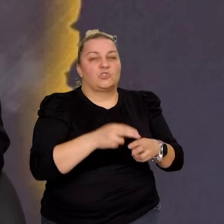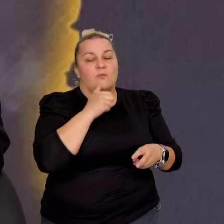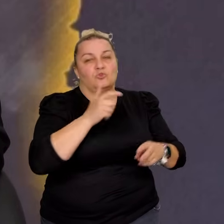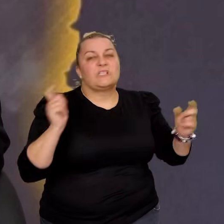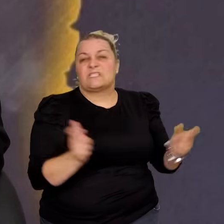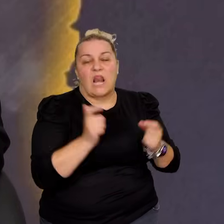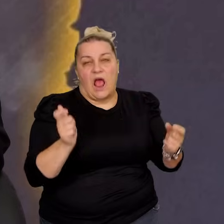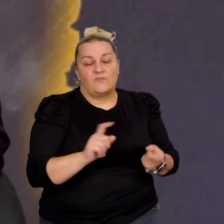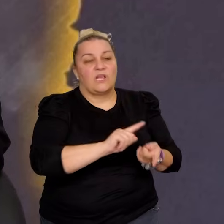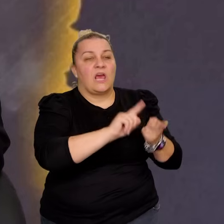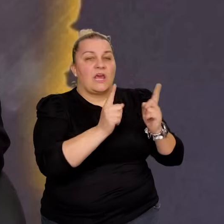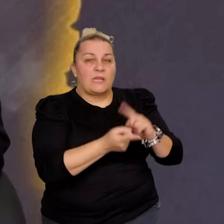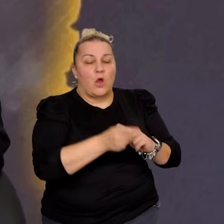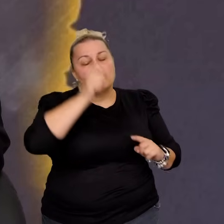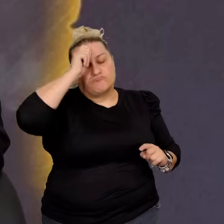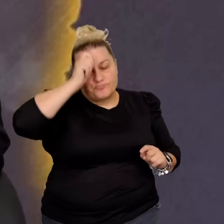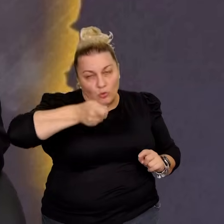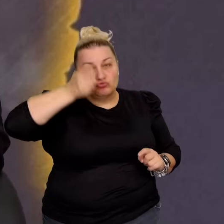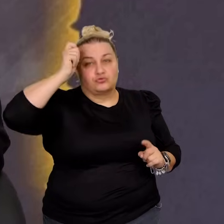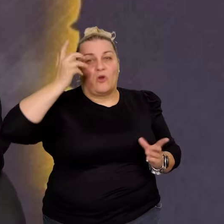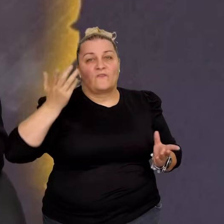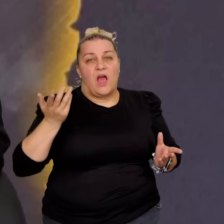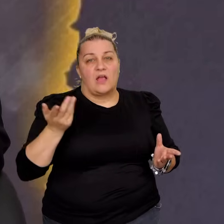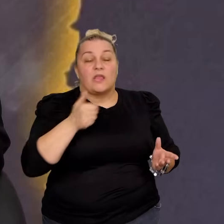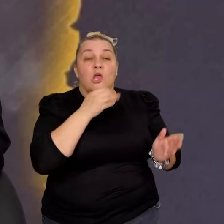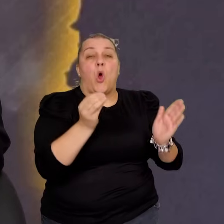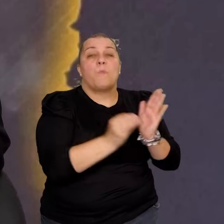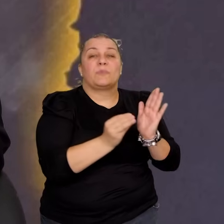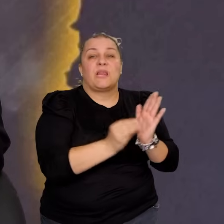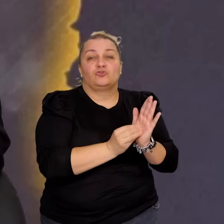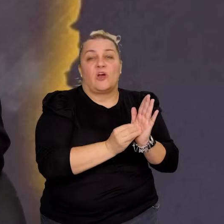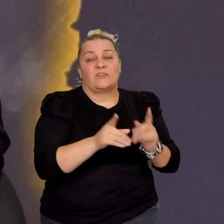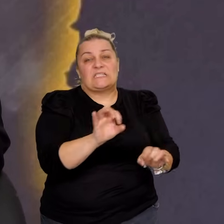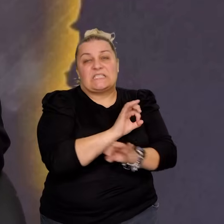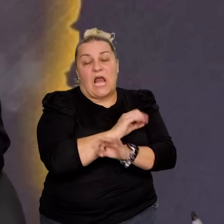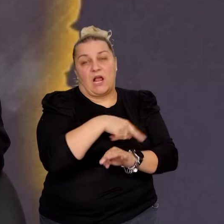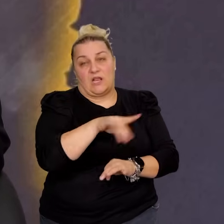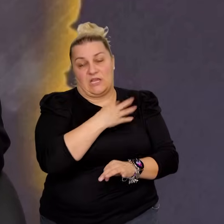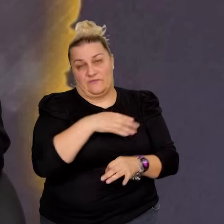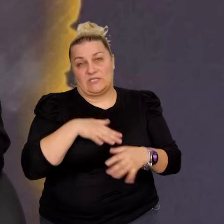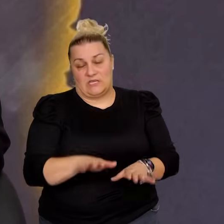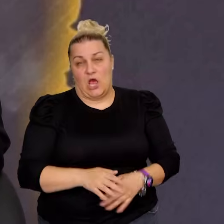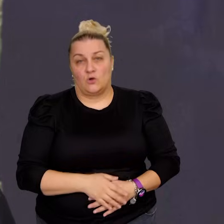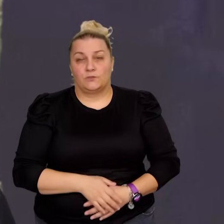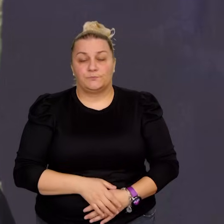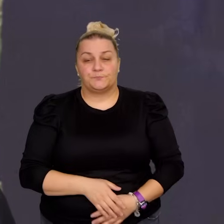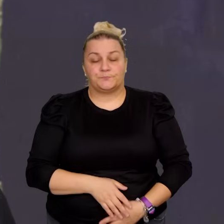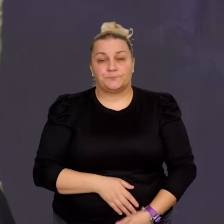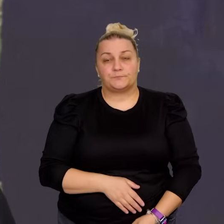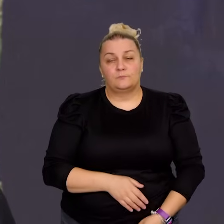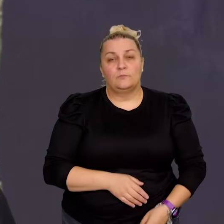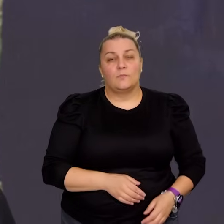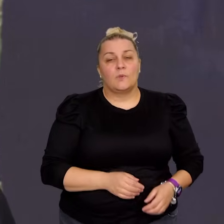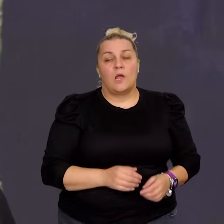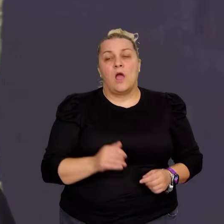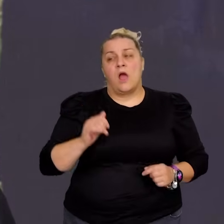neko slavlje, nego jednostavno za pijetet i obilježavanje stradanja hrvatskog naroda. Da, jeste li